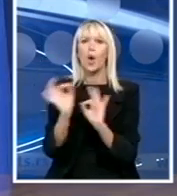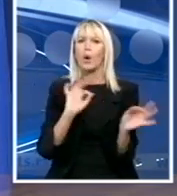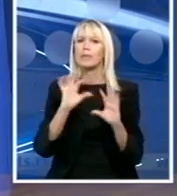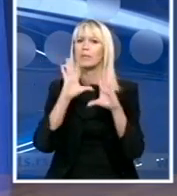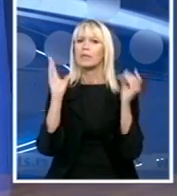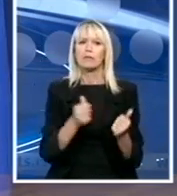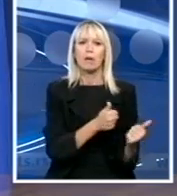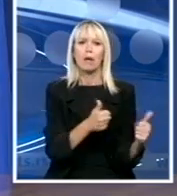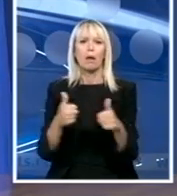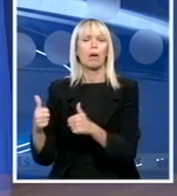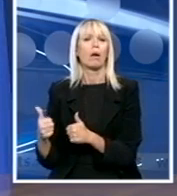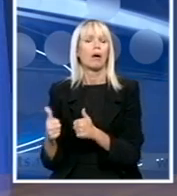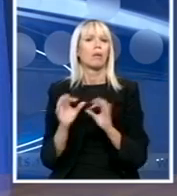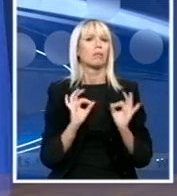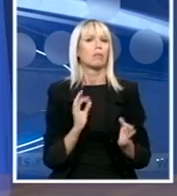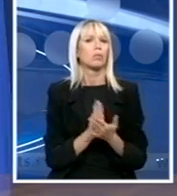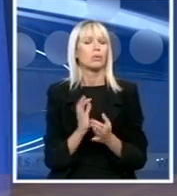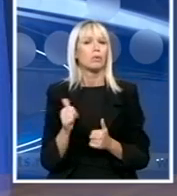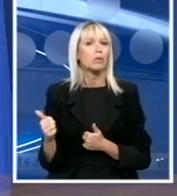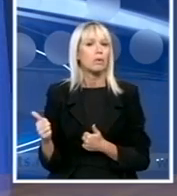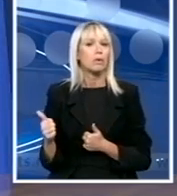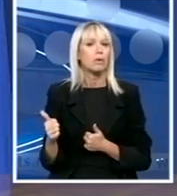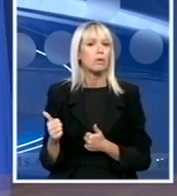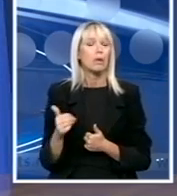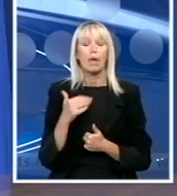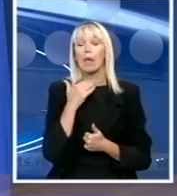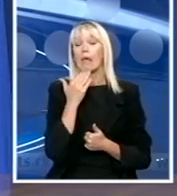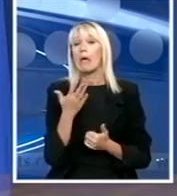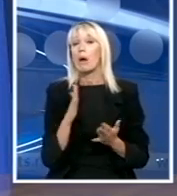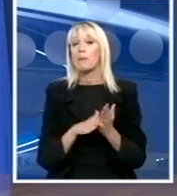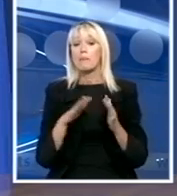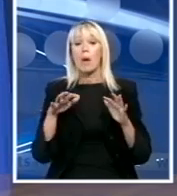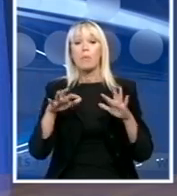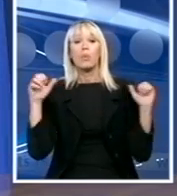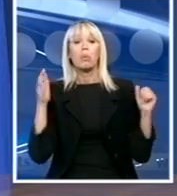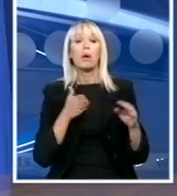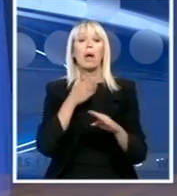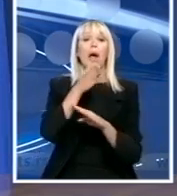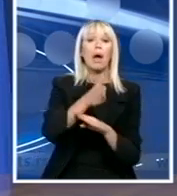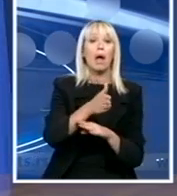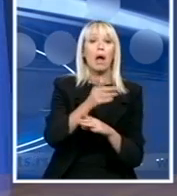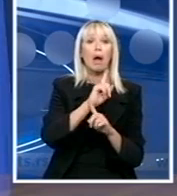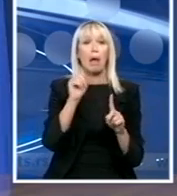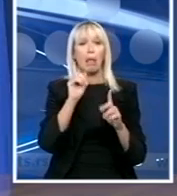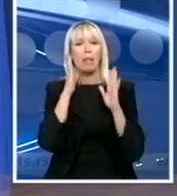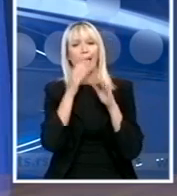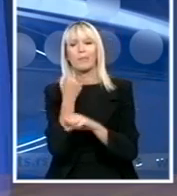funkcioniše. Ako mu gledaoci ne poštuju to, pa neće mu raditi